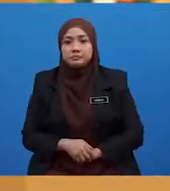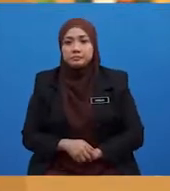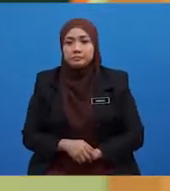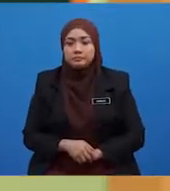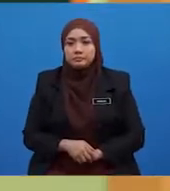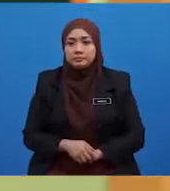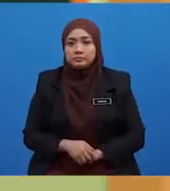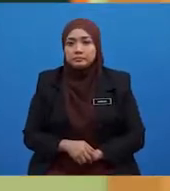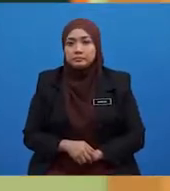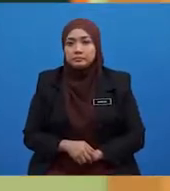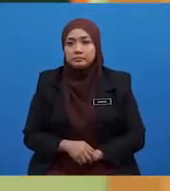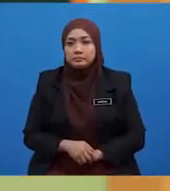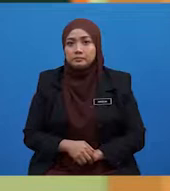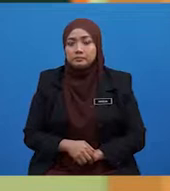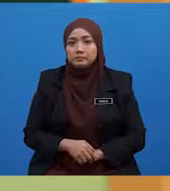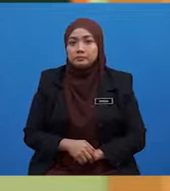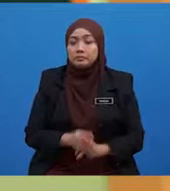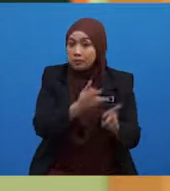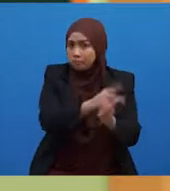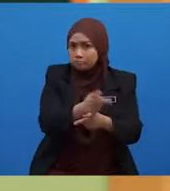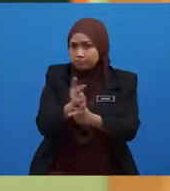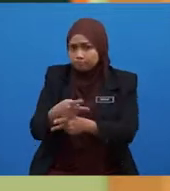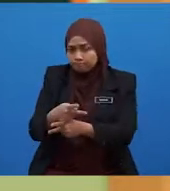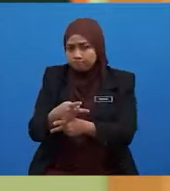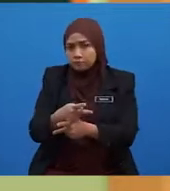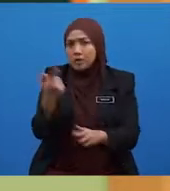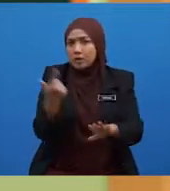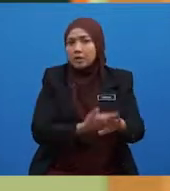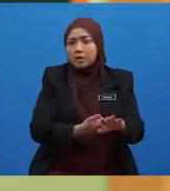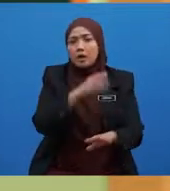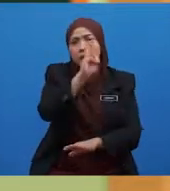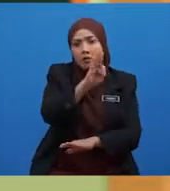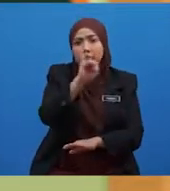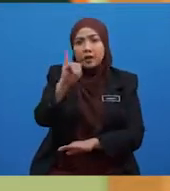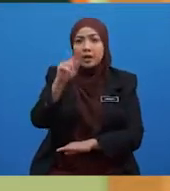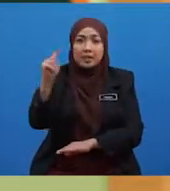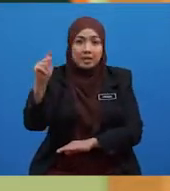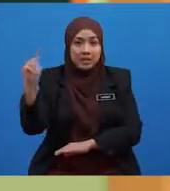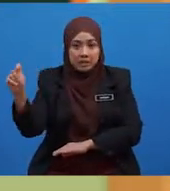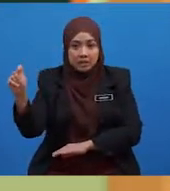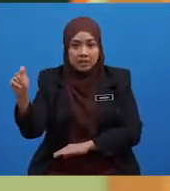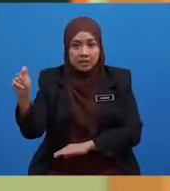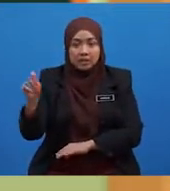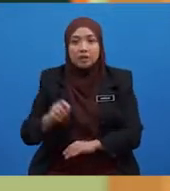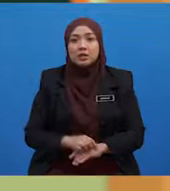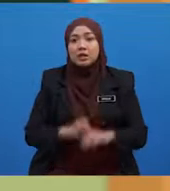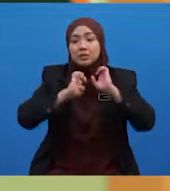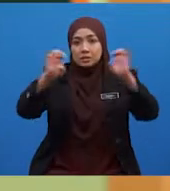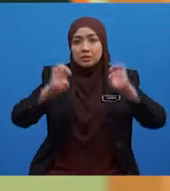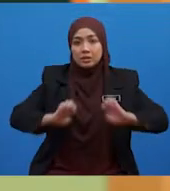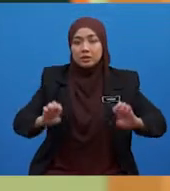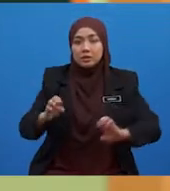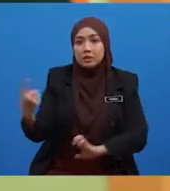teruskan. Prinsip latihan FITT tidak dapat dipisahkan dari senaman daya tahan